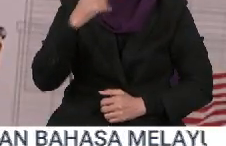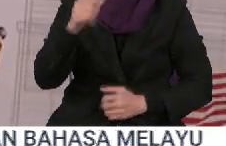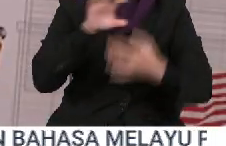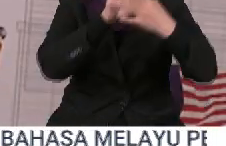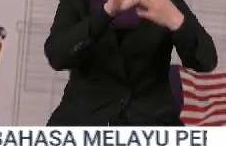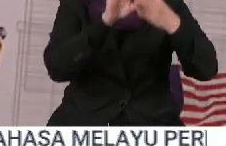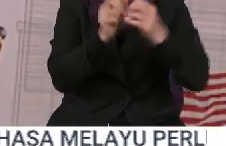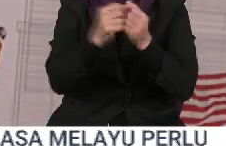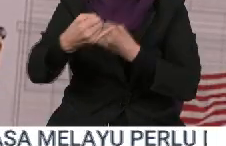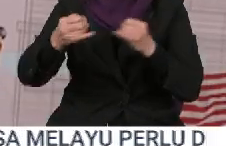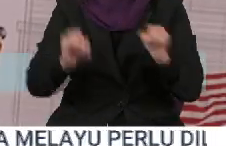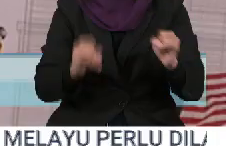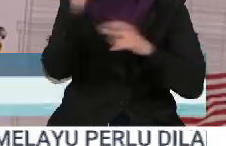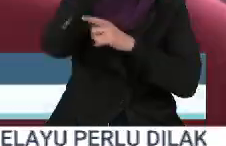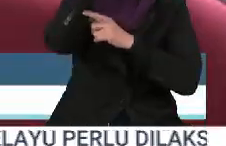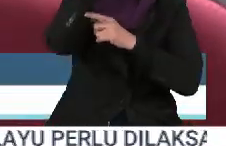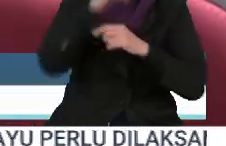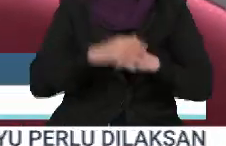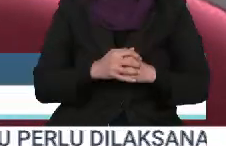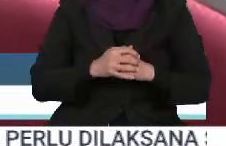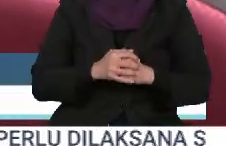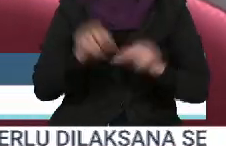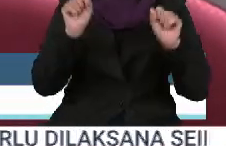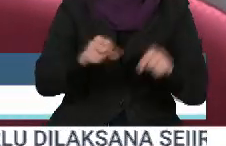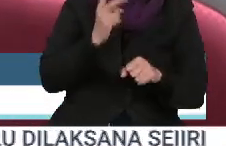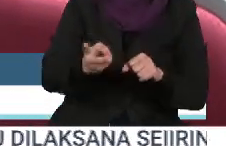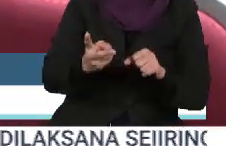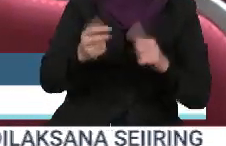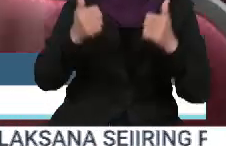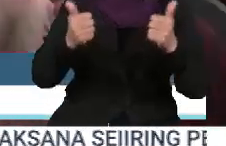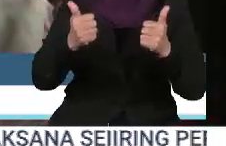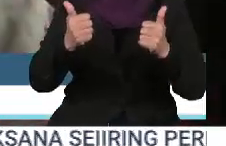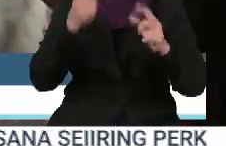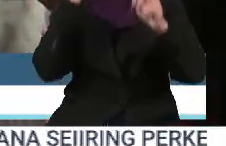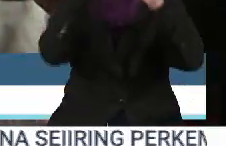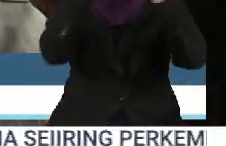kementerian bersama jabatan dan agensi kerajaan dilihat mampu merealisasikan hasrat itu.